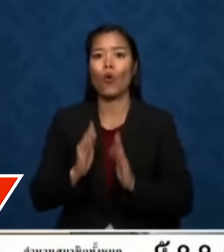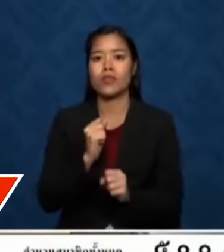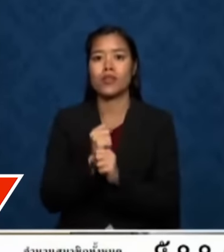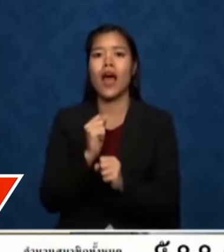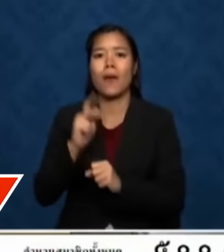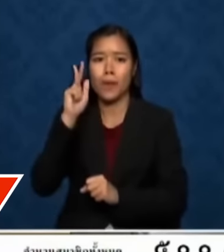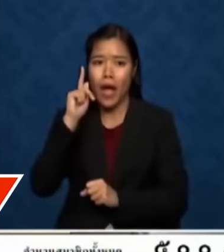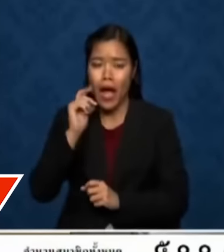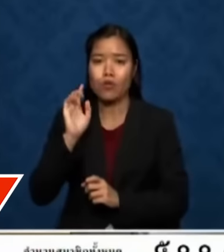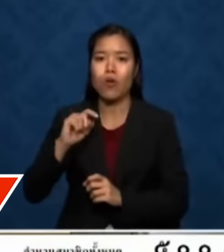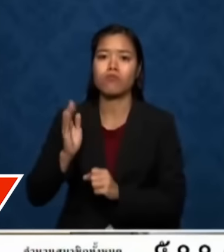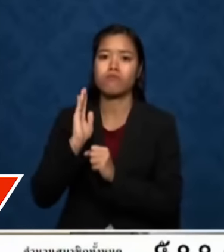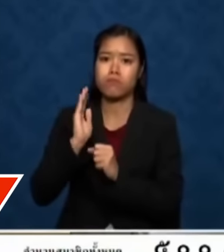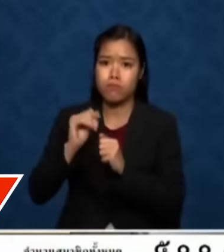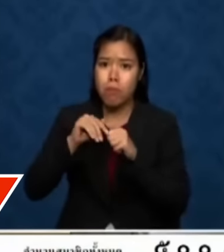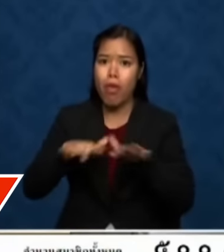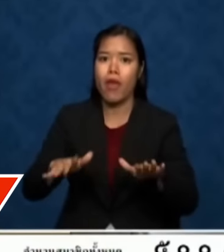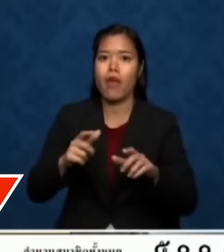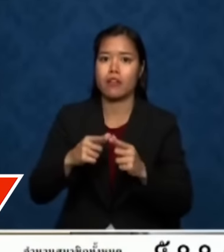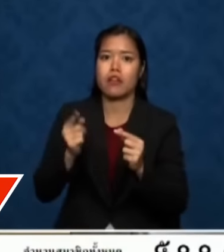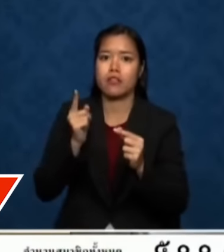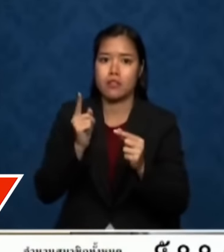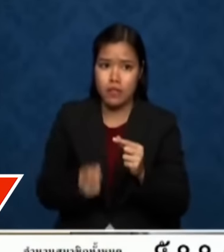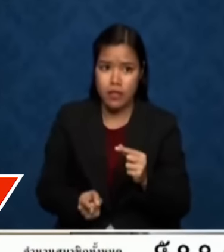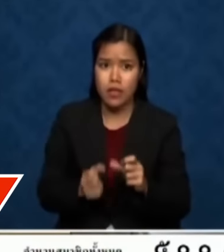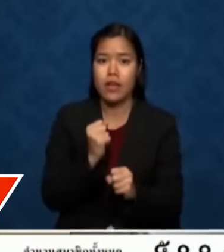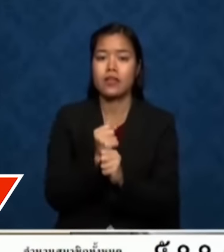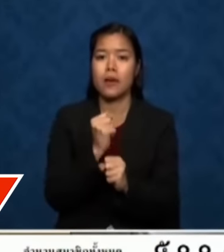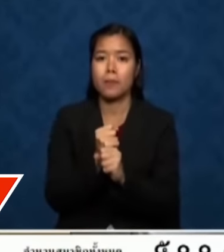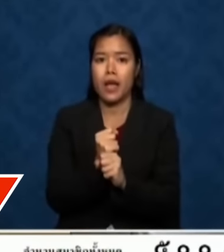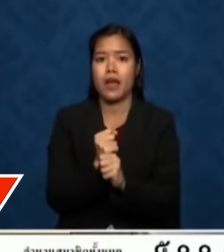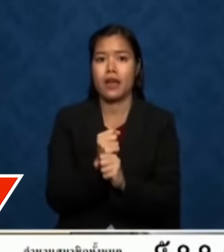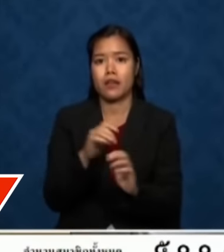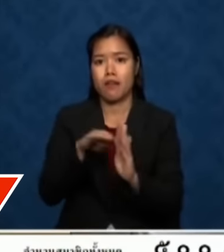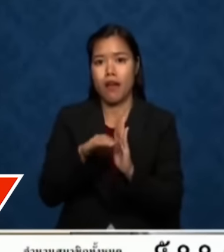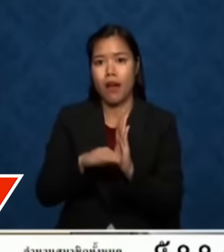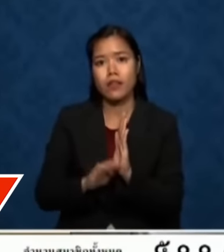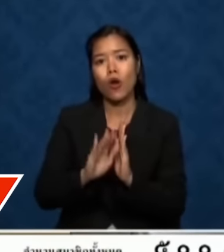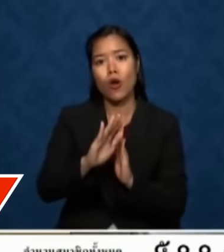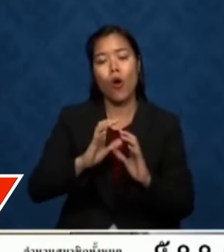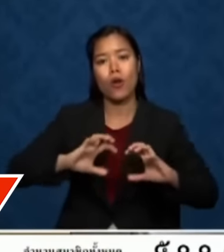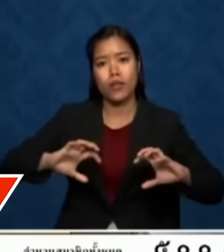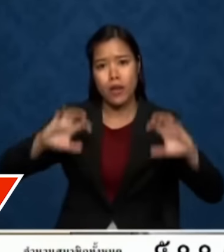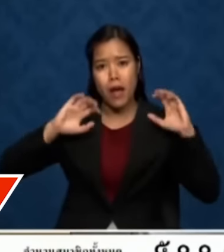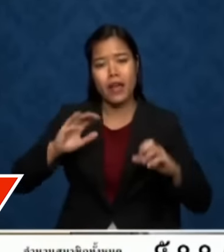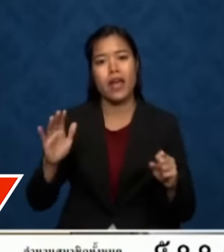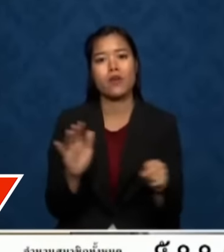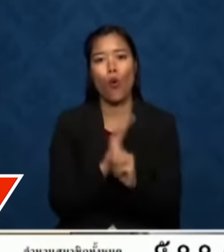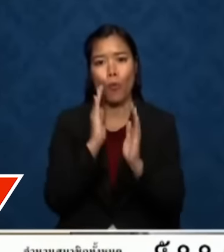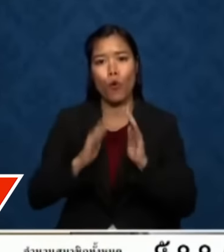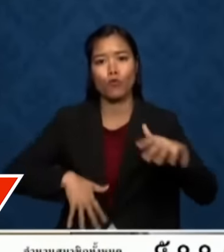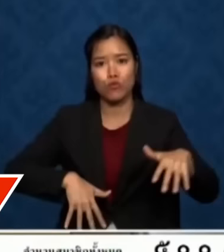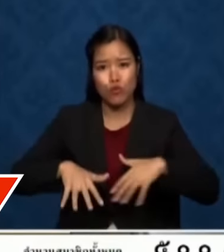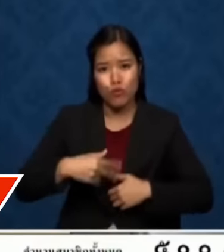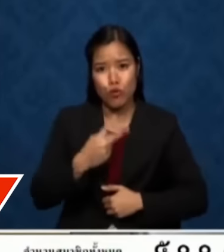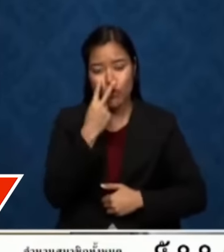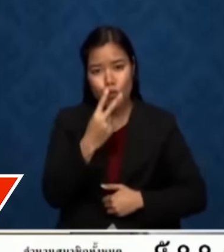น้าที่เสนอความจริงภารกิจของรัฐบาลให้ครบถ้วนรอบด้านให้ประชาชนได้ประโยชน์